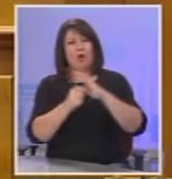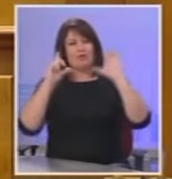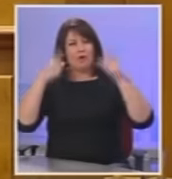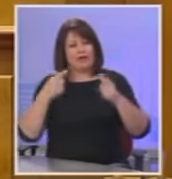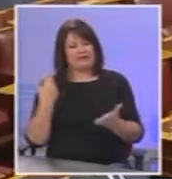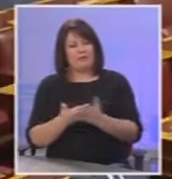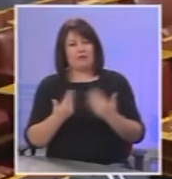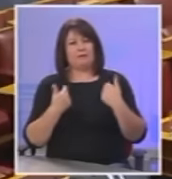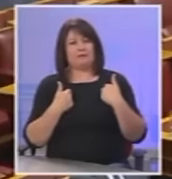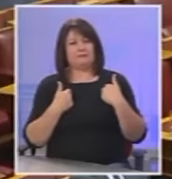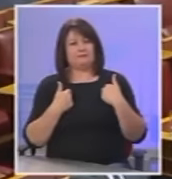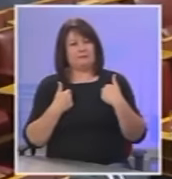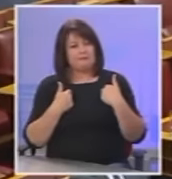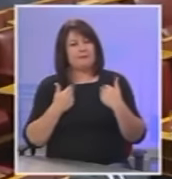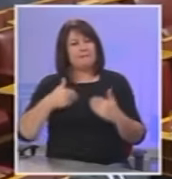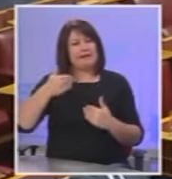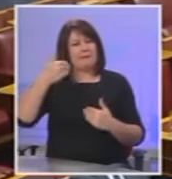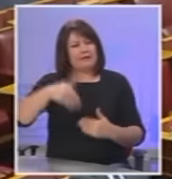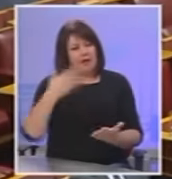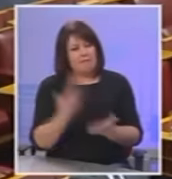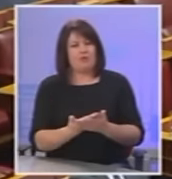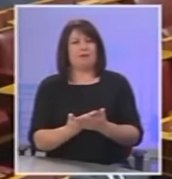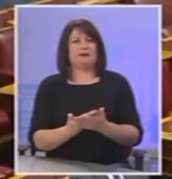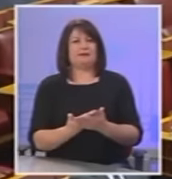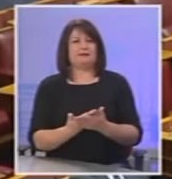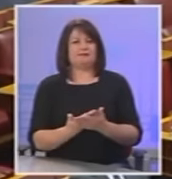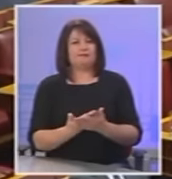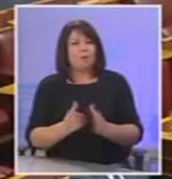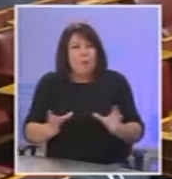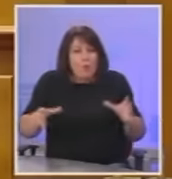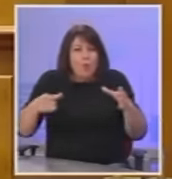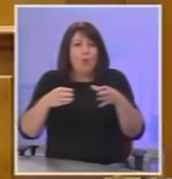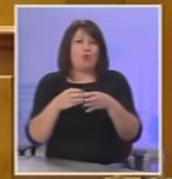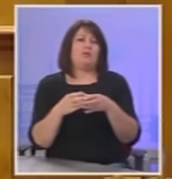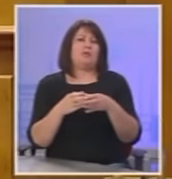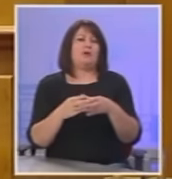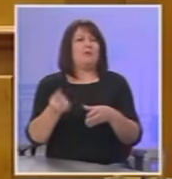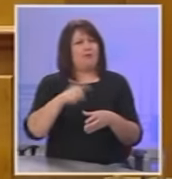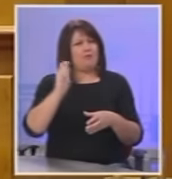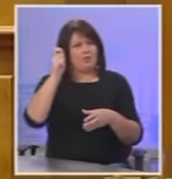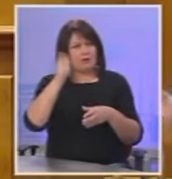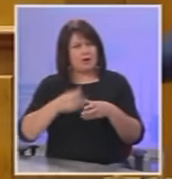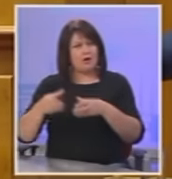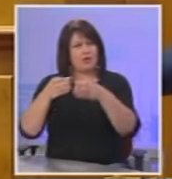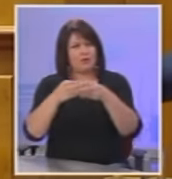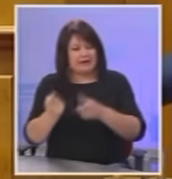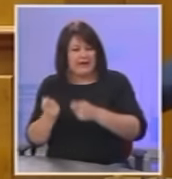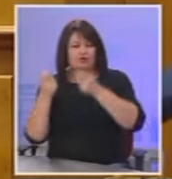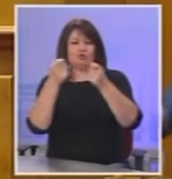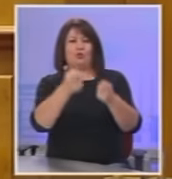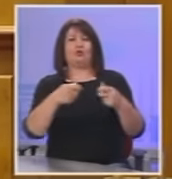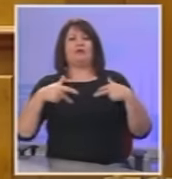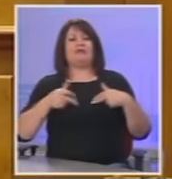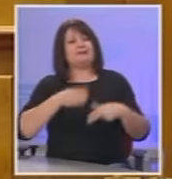Δημοκρατίας. Το αποδείξαμε στη συνέχεια, όταν σύσσωμη η κοινοβουλευτική ομάδα, όπως και άλλες κοινοβουλευτικές ομάδες, εξουσιοδοτήσαμε την κυβέρνηση